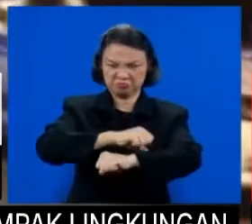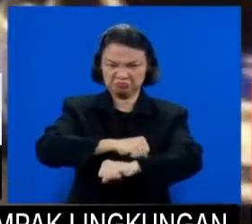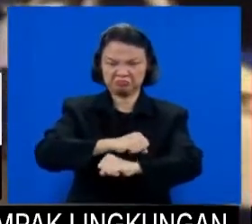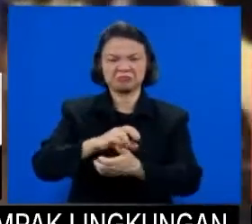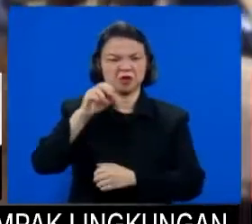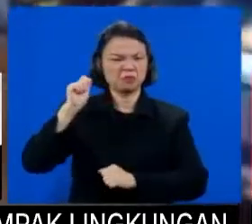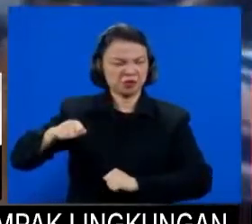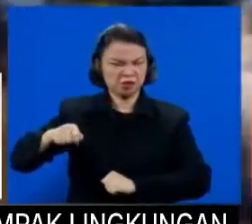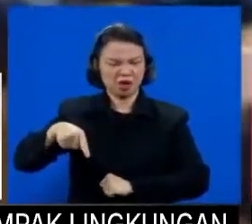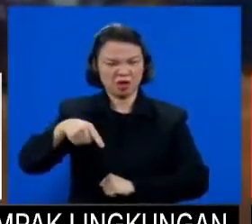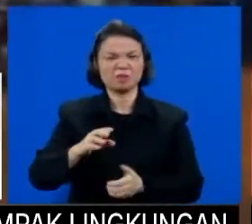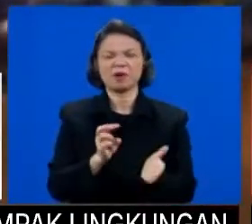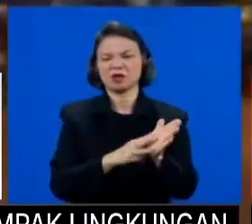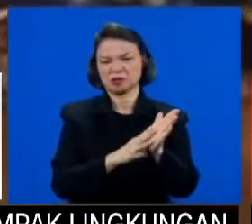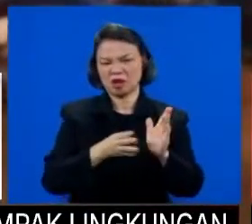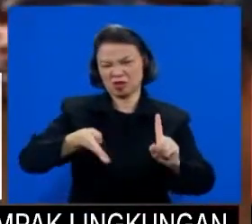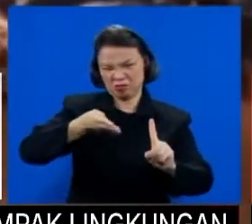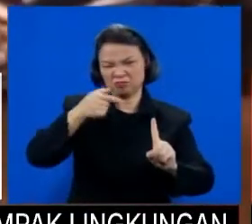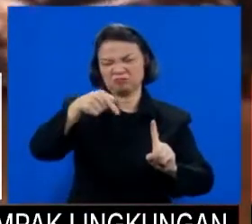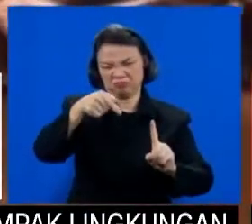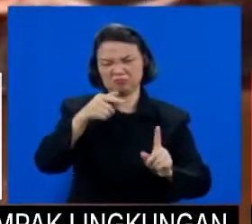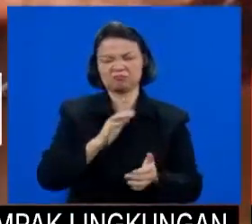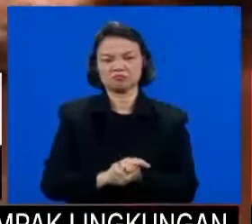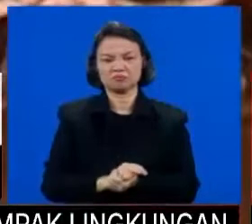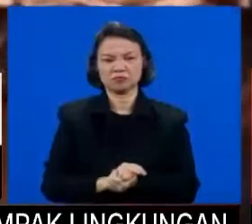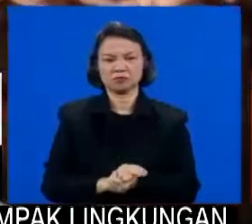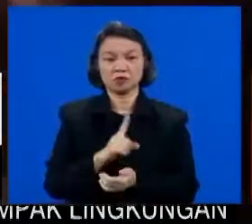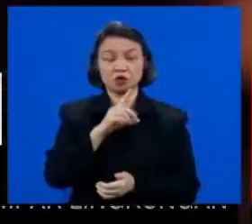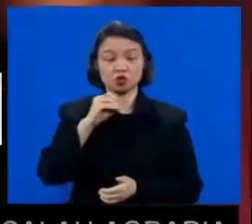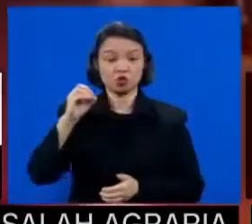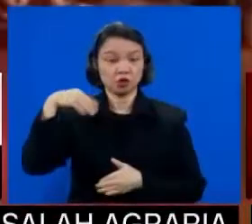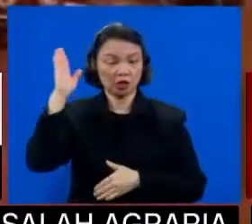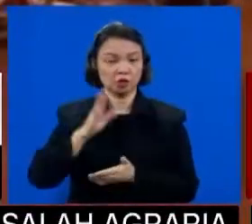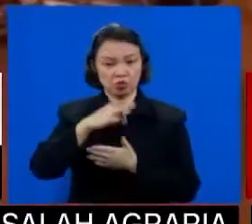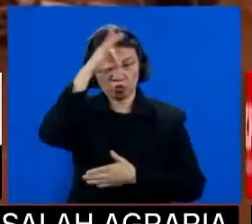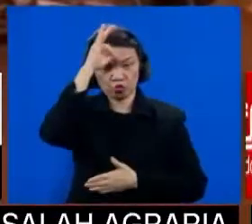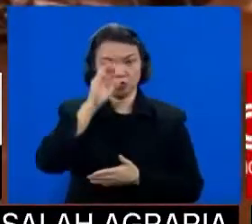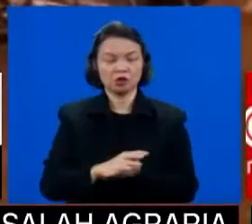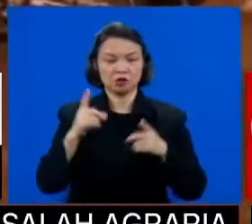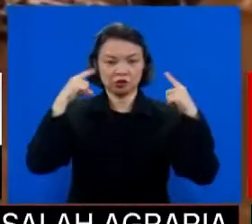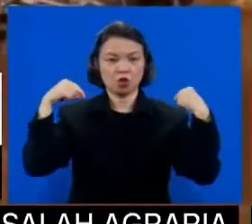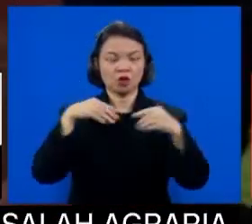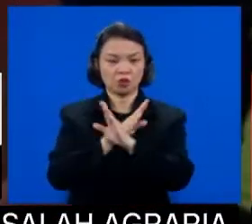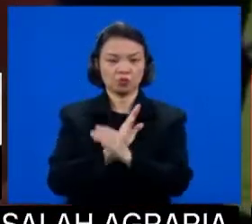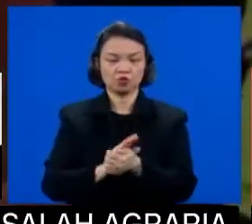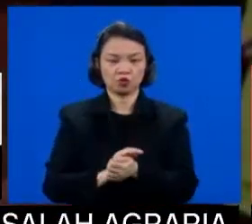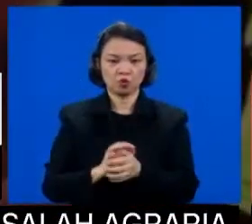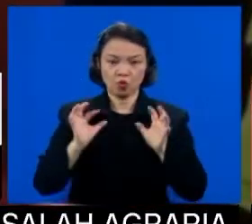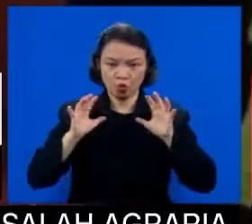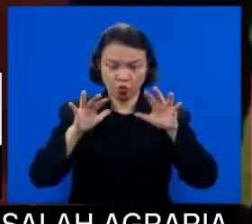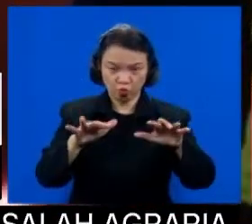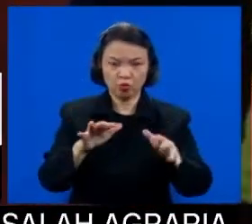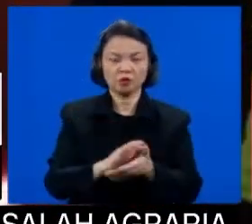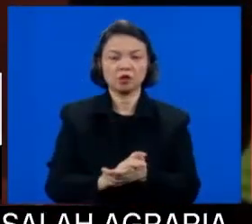Dan Minggu malam, ratusan personil kepolisian dari Polres dan Polda Jawa Timur dikerahkan untuk melakukan